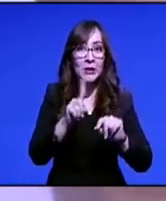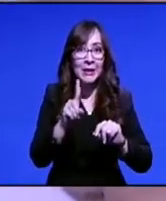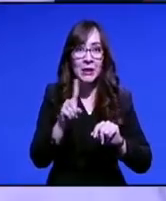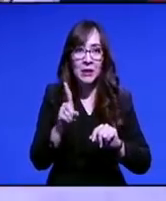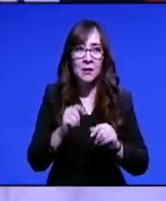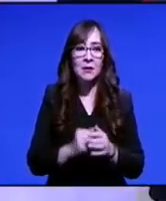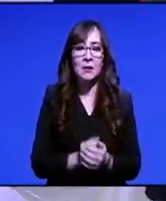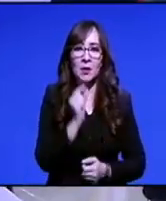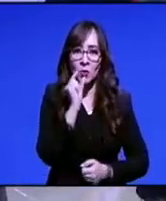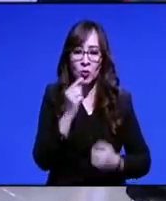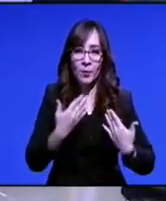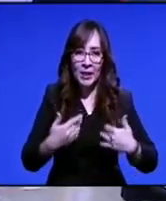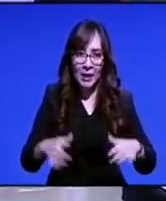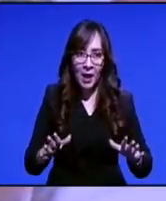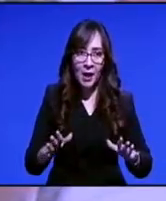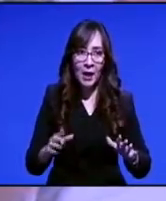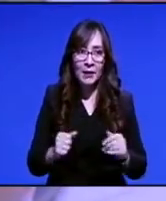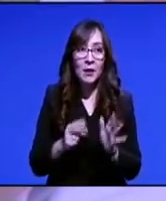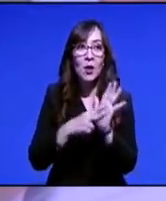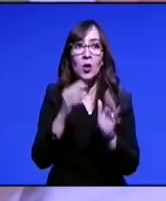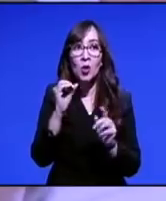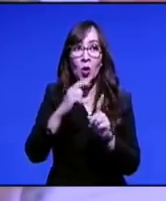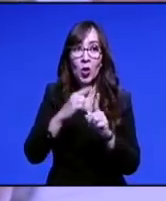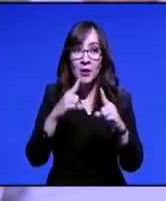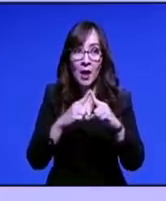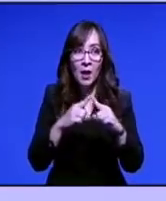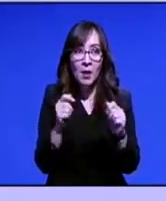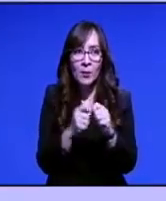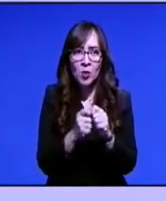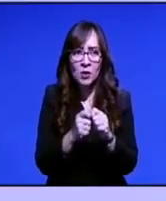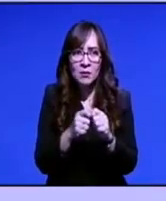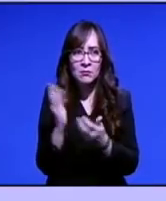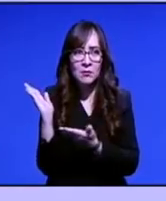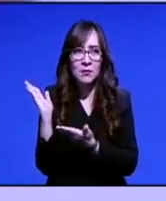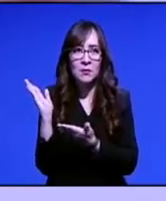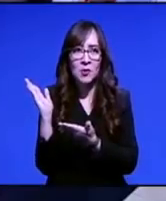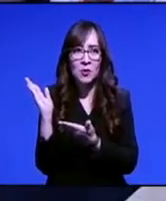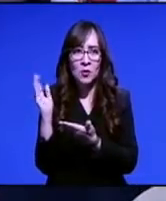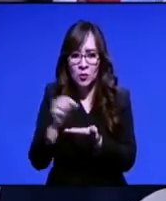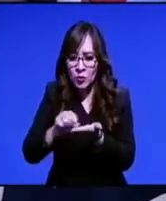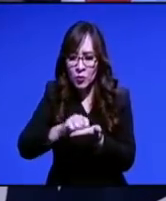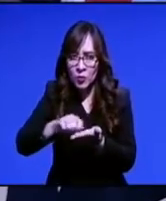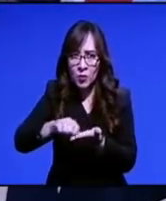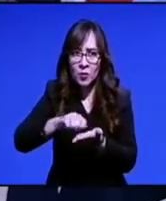Untuk menghilangkan noda, diberi cairan khusus seperti ini. Digosok sedikit, lalu disemprotkan uap.